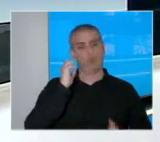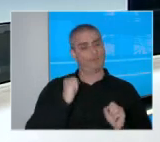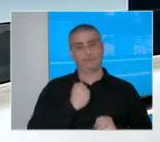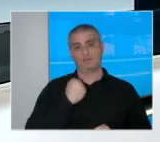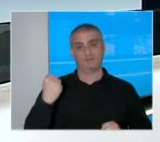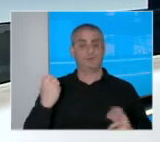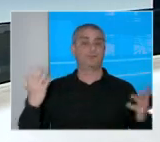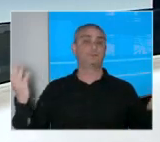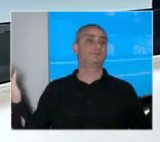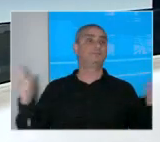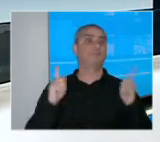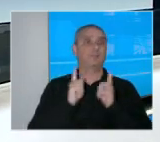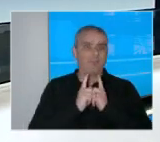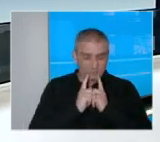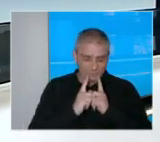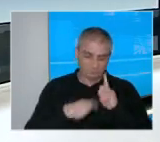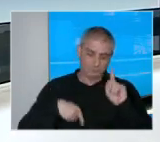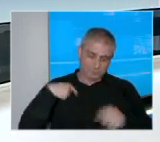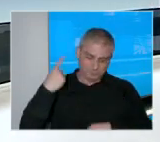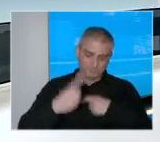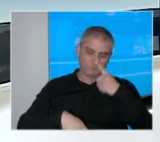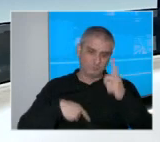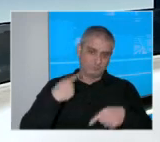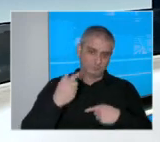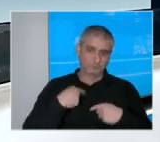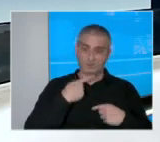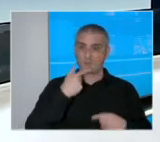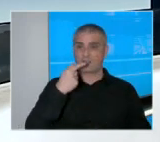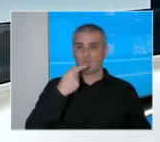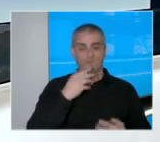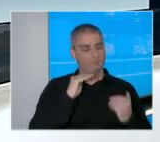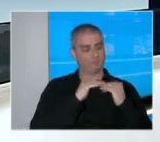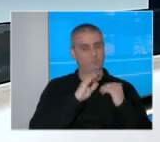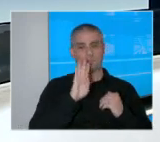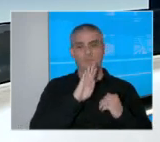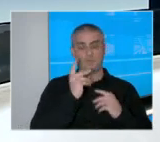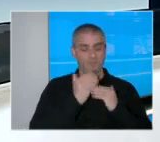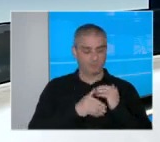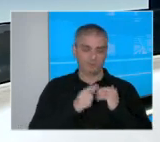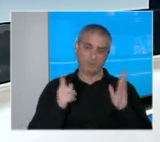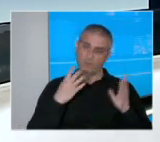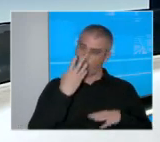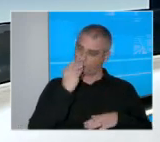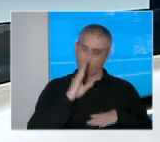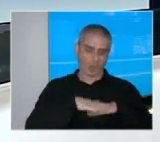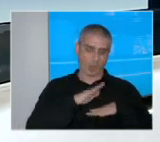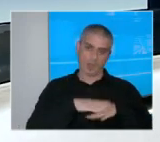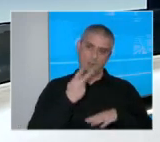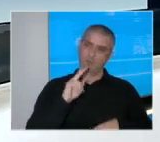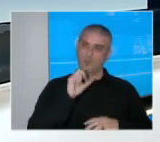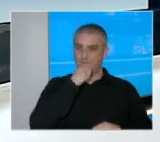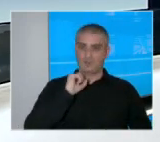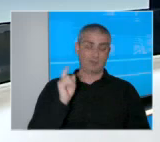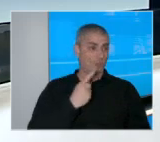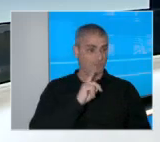ימנית. לא בהכרח ימנית. בקיצור, גלגל חוזר בעולם. אני אומר שגפני בזה הוא תואם לביבי, בסוף הוא שואל קרבות יותר ותיק